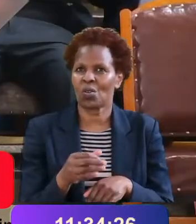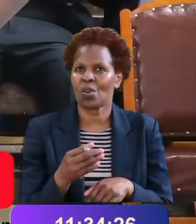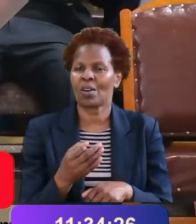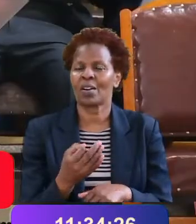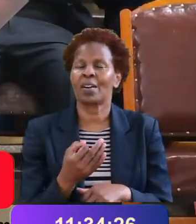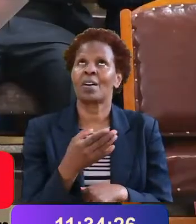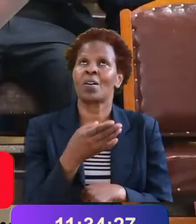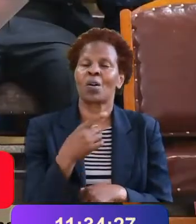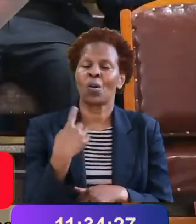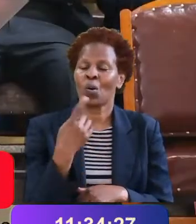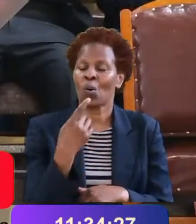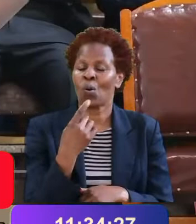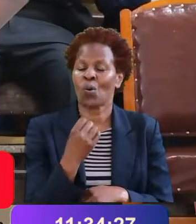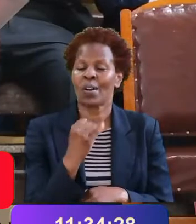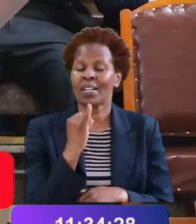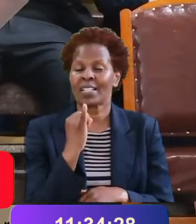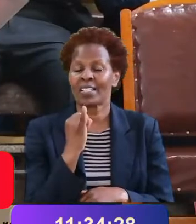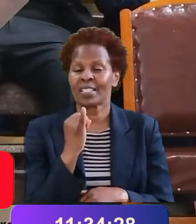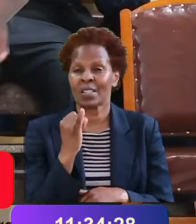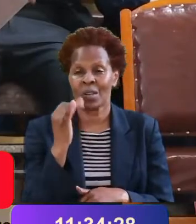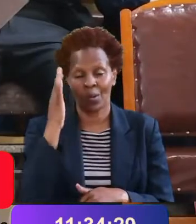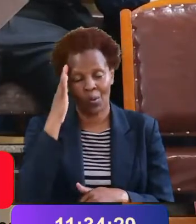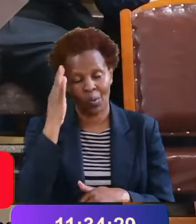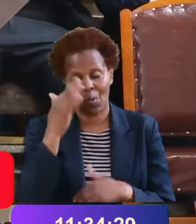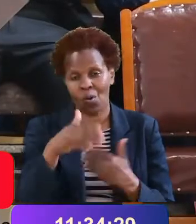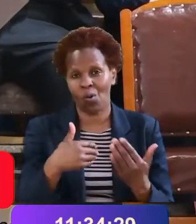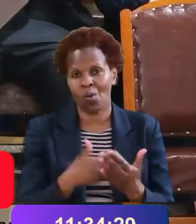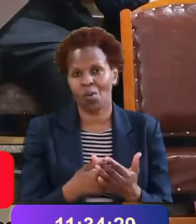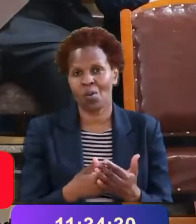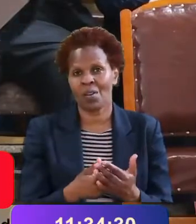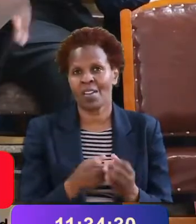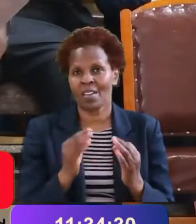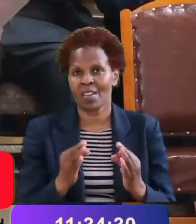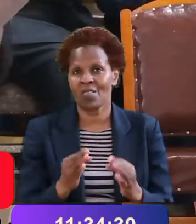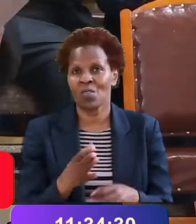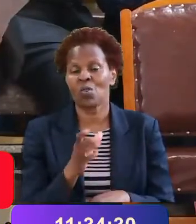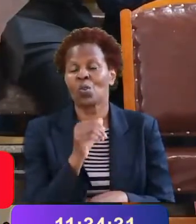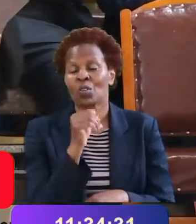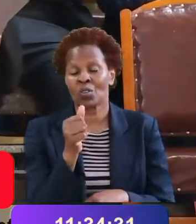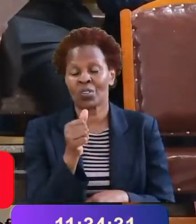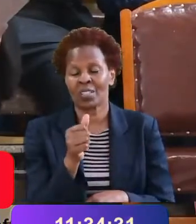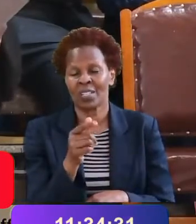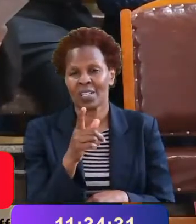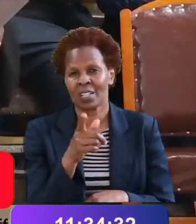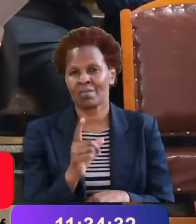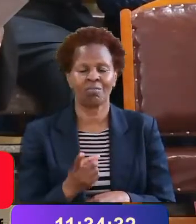ambaye anajua mambo, mambo yote. Kwa sababu ukikataa utakuja kujuta.